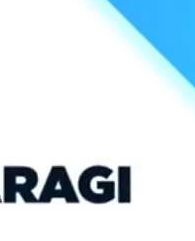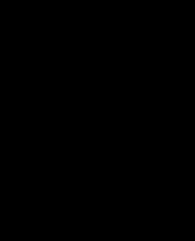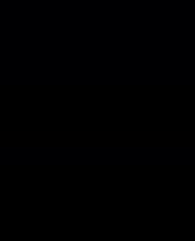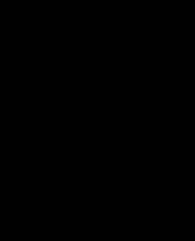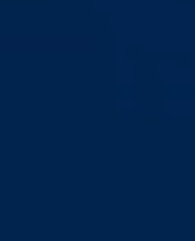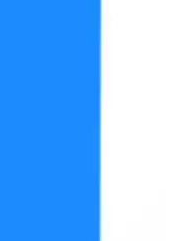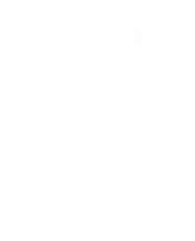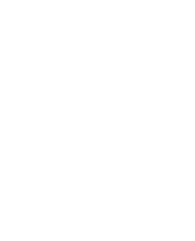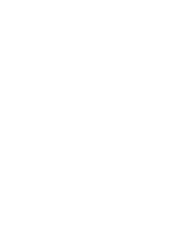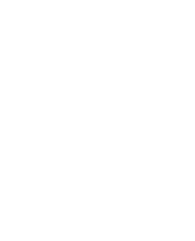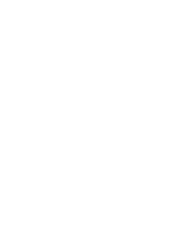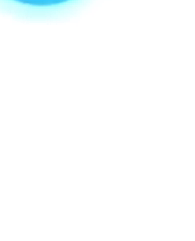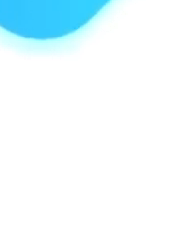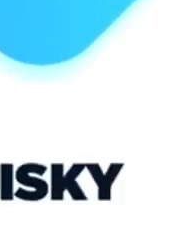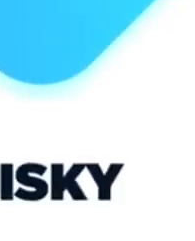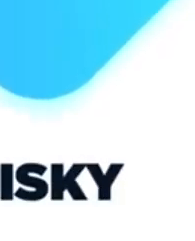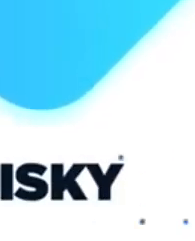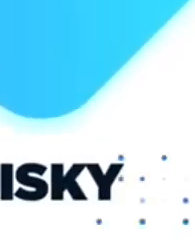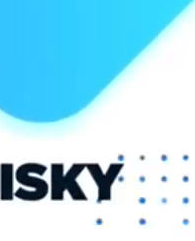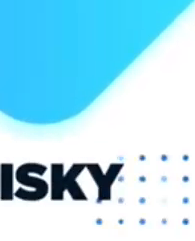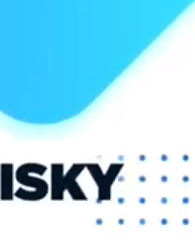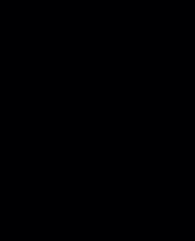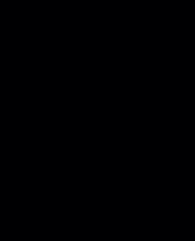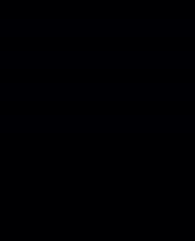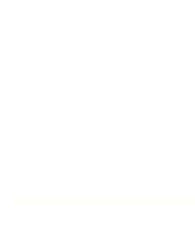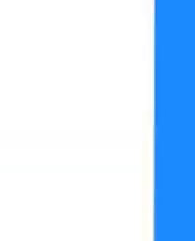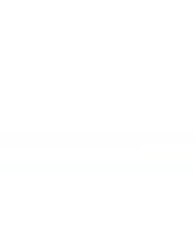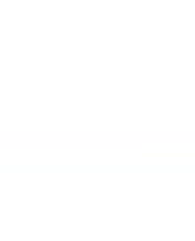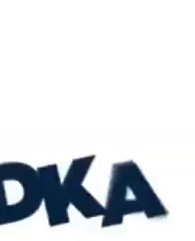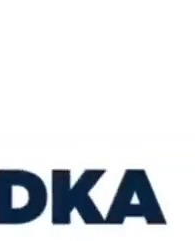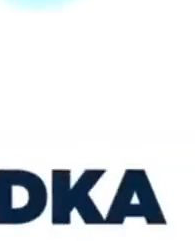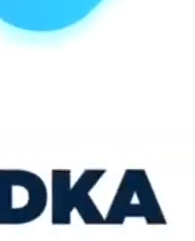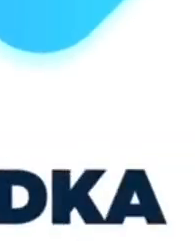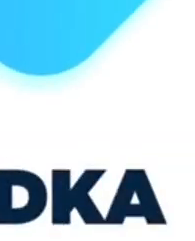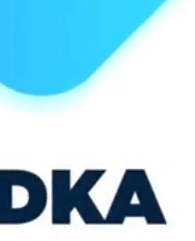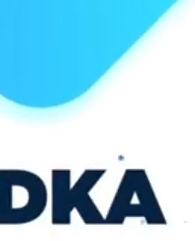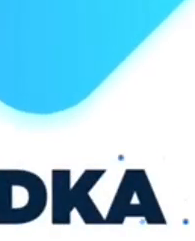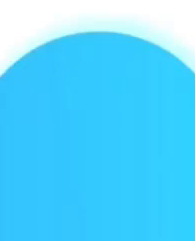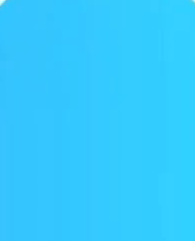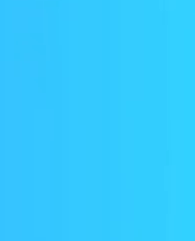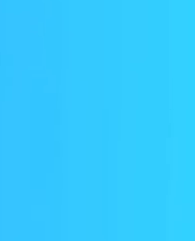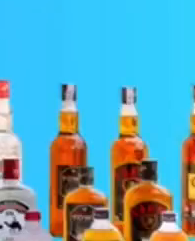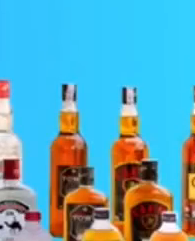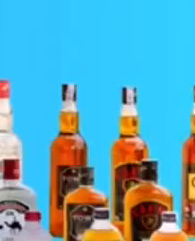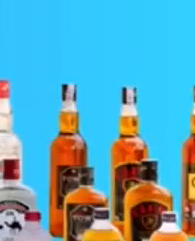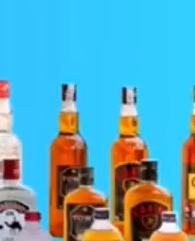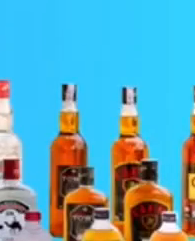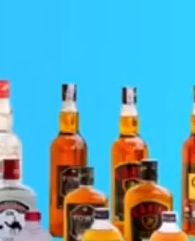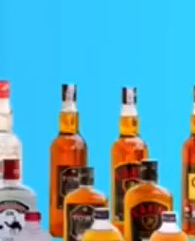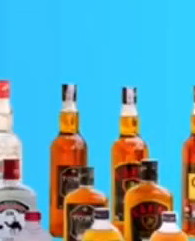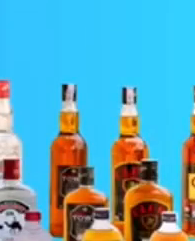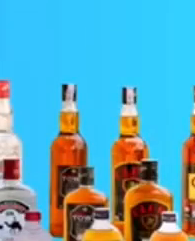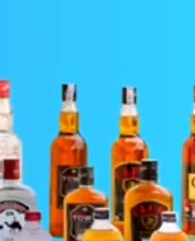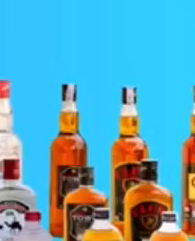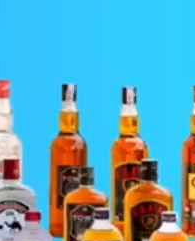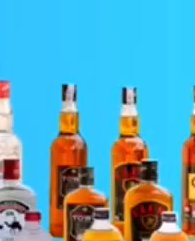warage, GMC, crab whisky, ndetse na king voduka. Nabyo mwifuza gucuruza likeri